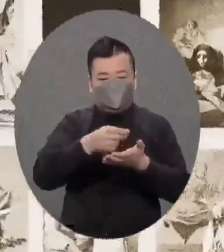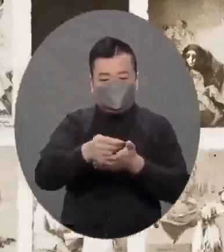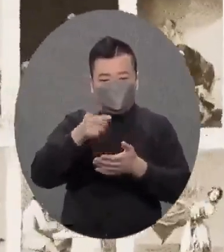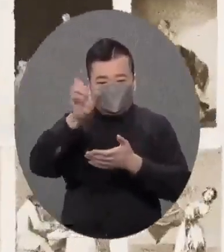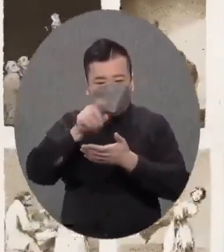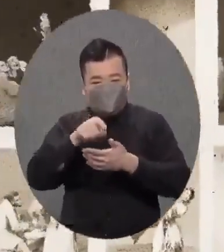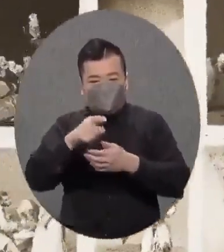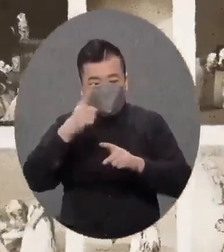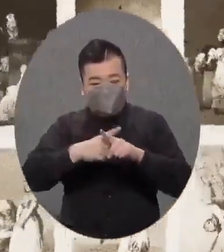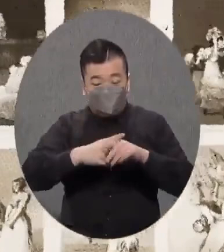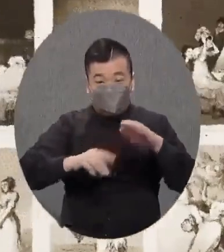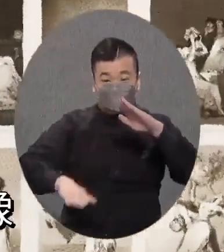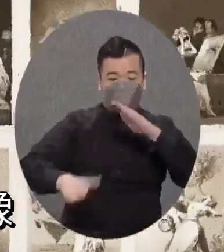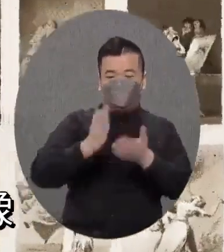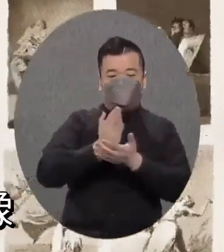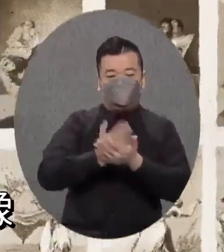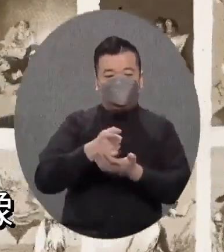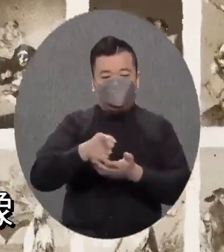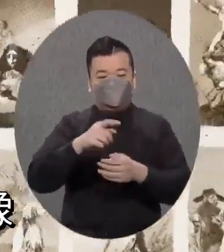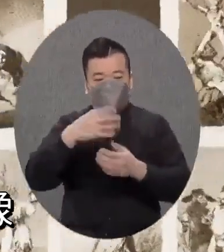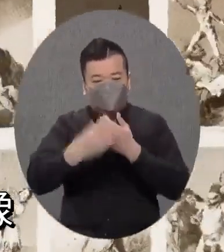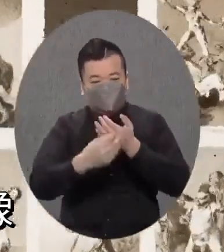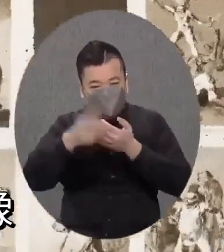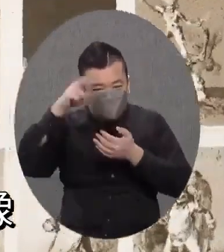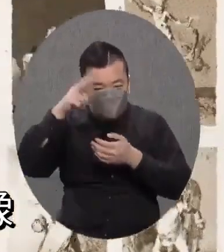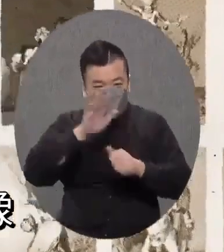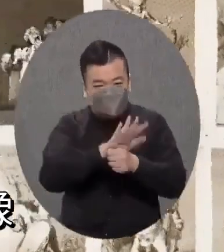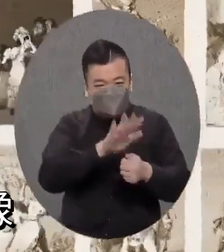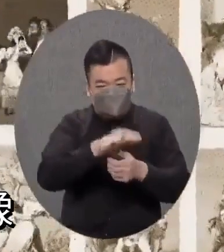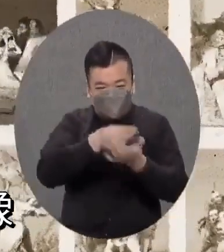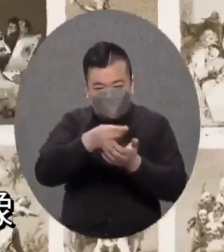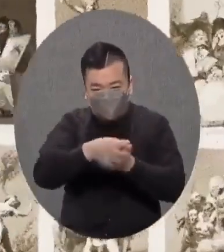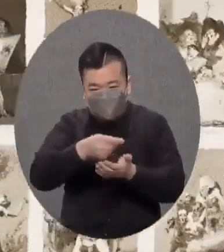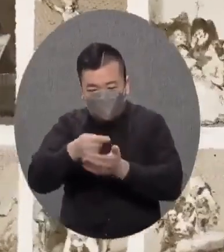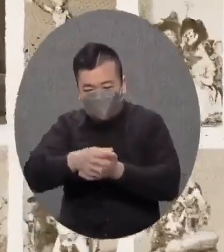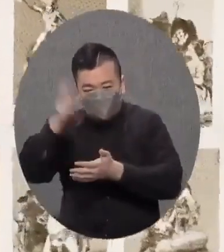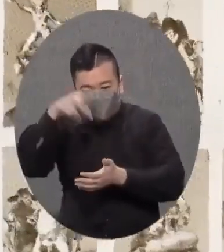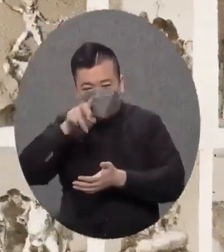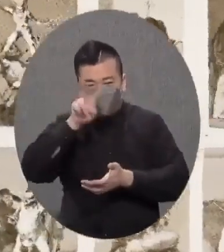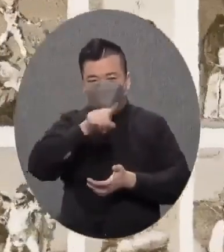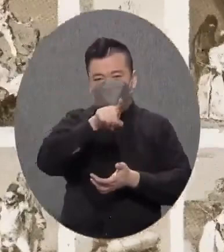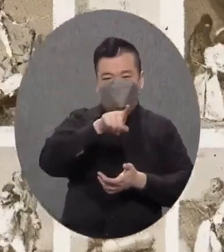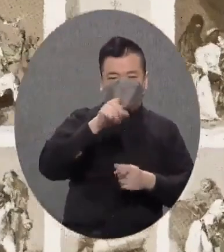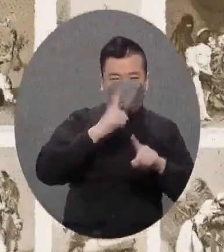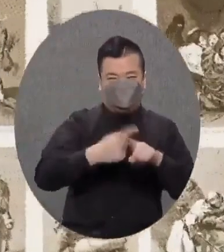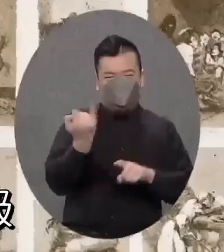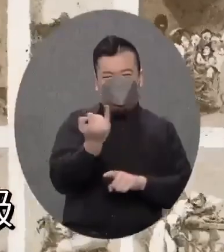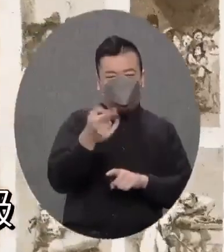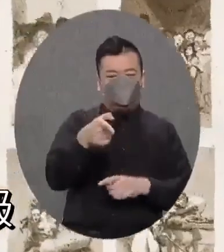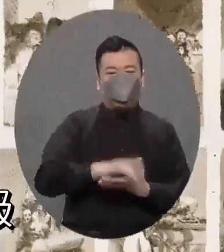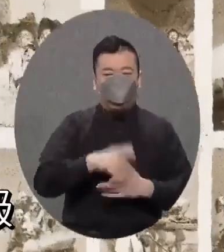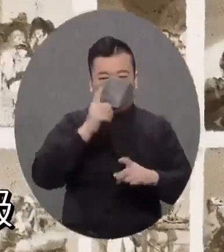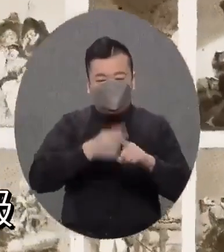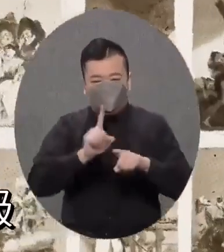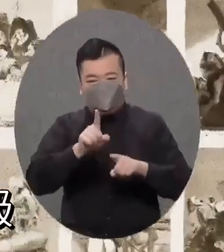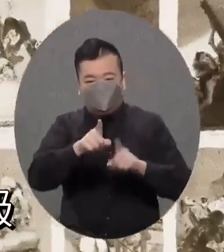但系佢一啲都唔离地噶，反而因为日日帮呢啲皇室成员画人像，睇到晒佢哋嘅腐败。所以就